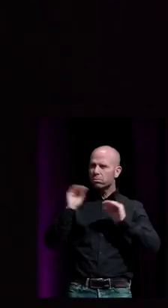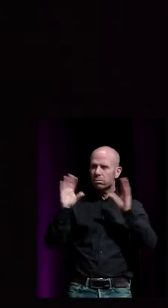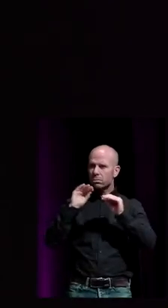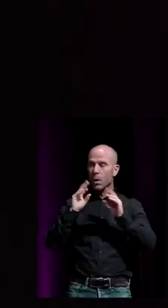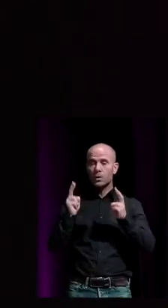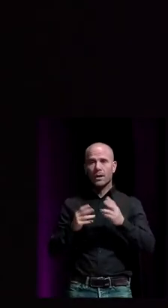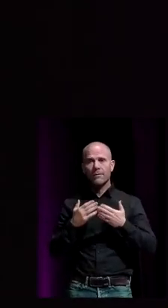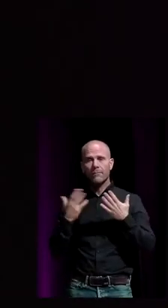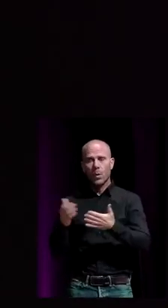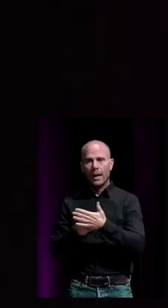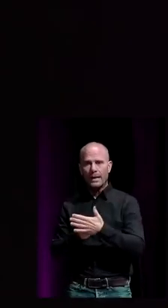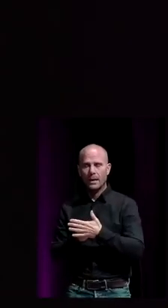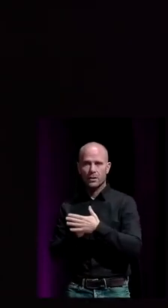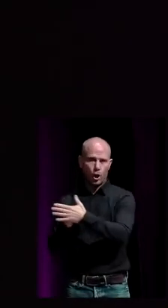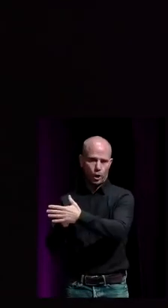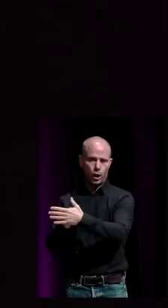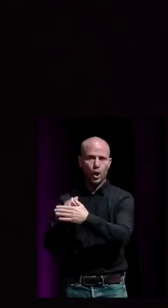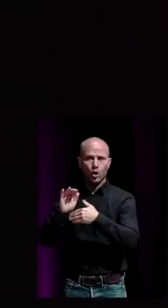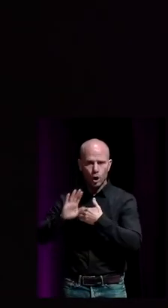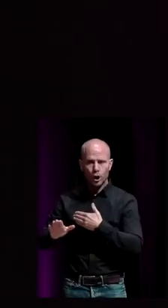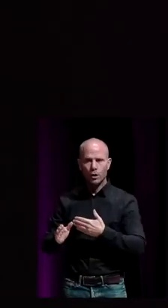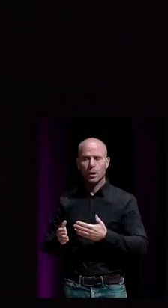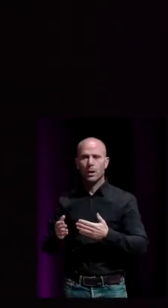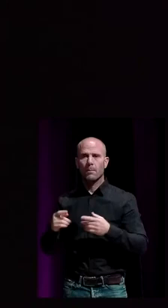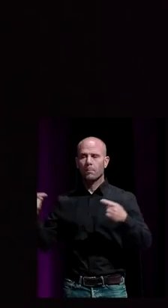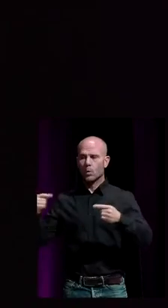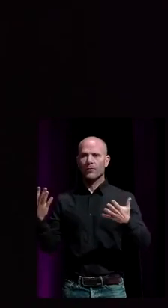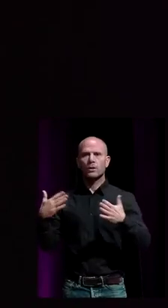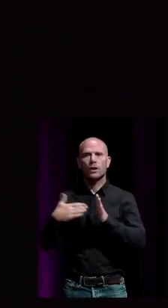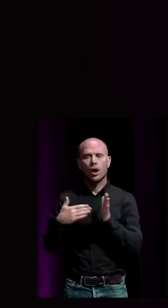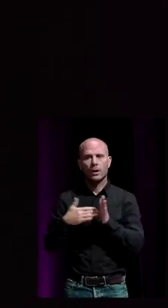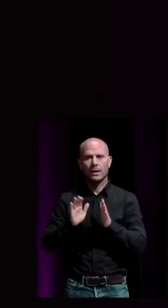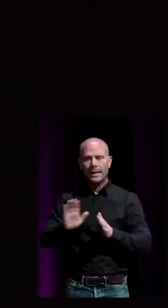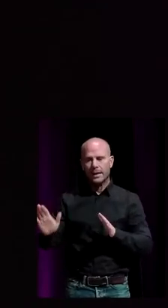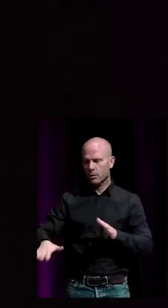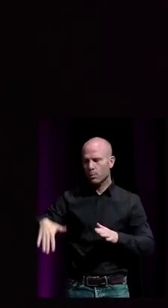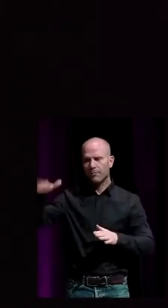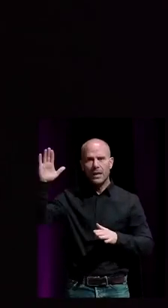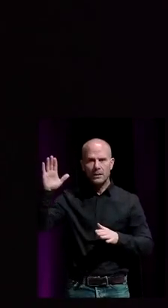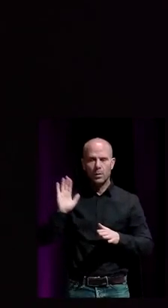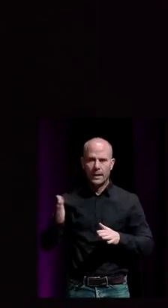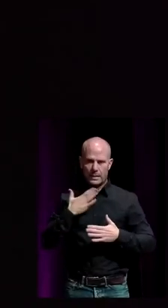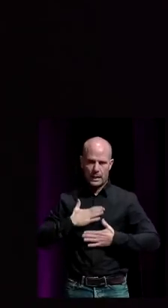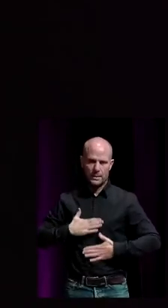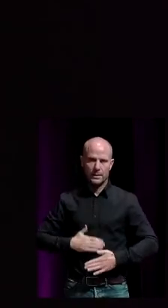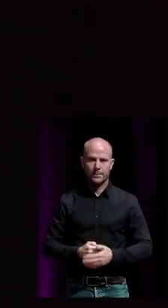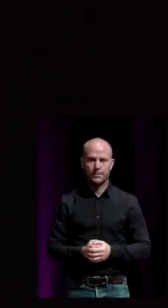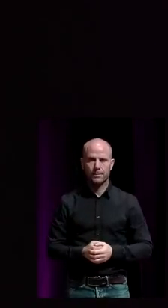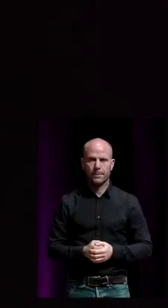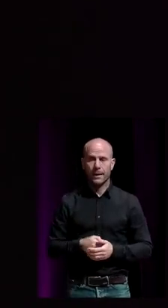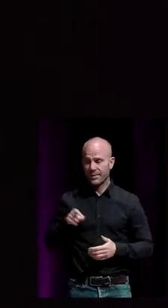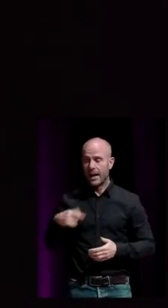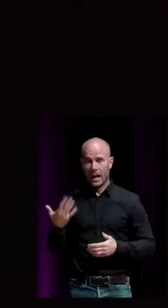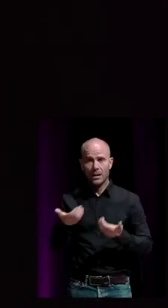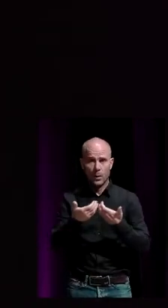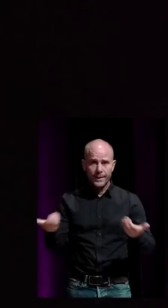och stöd och skydd emot det som skadar deras uppväxt och deras hälsa. För det är där